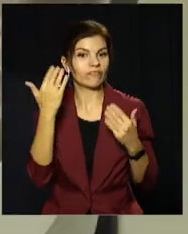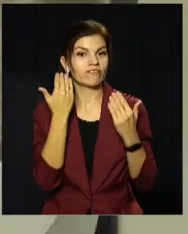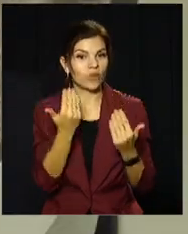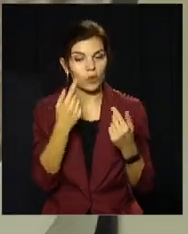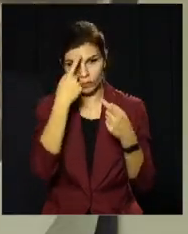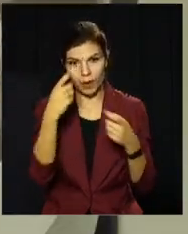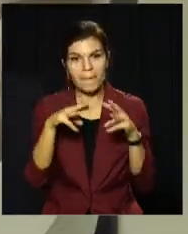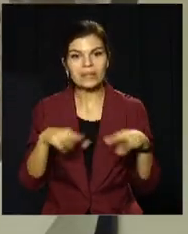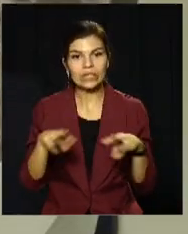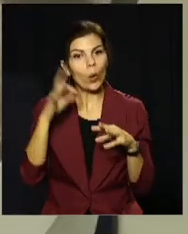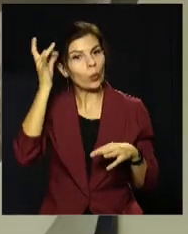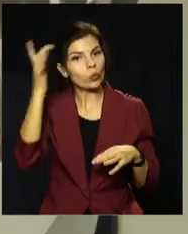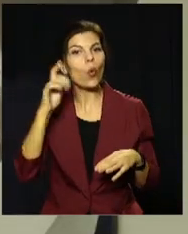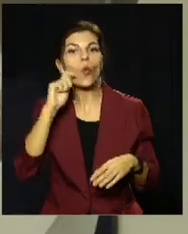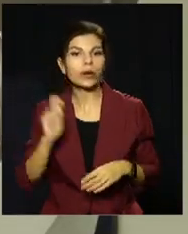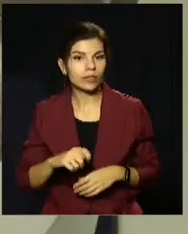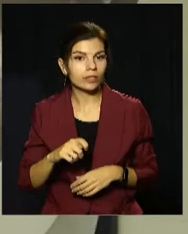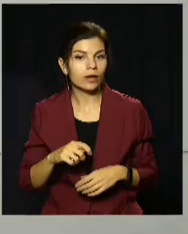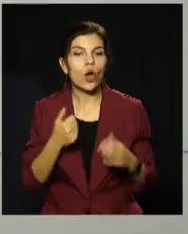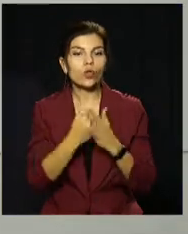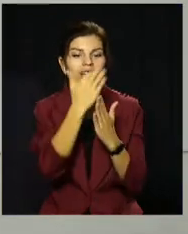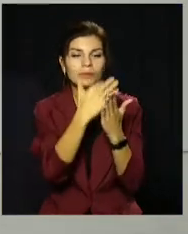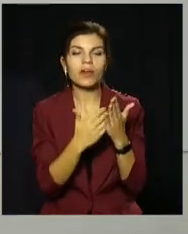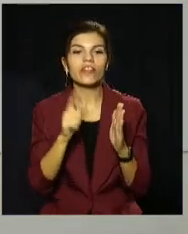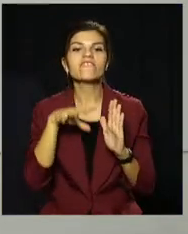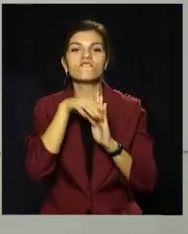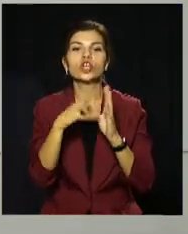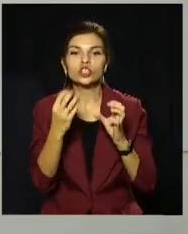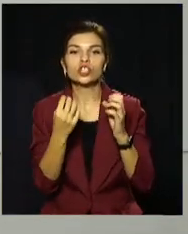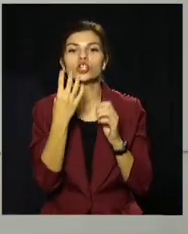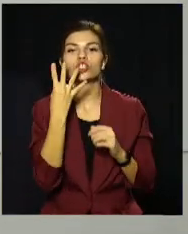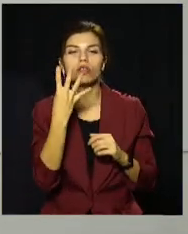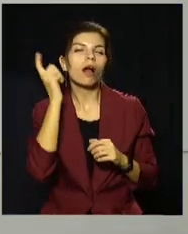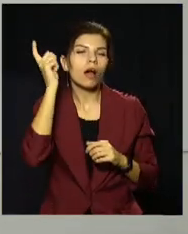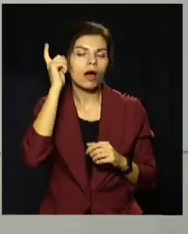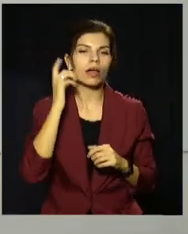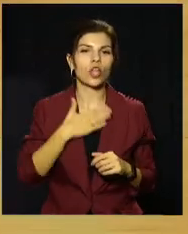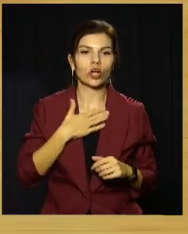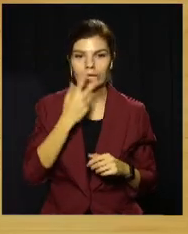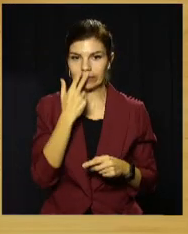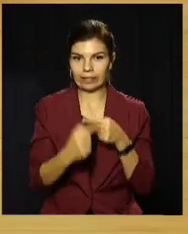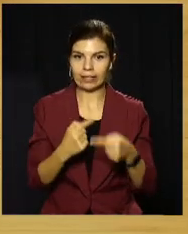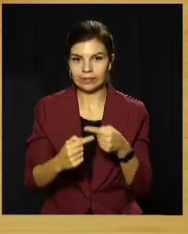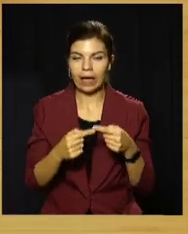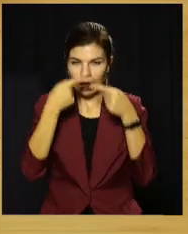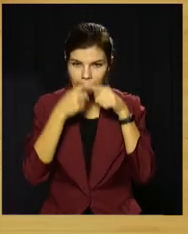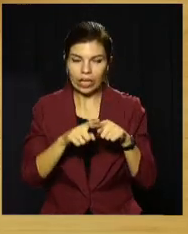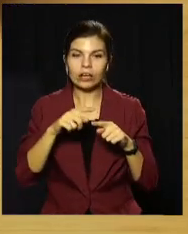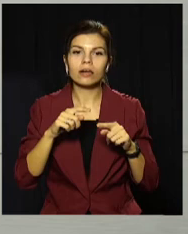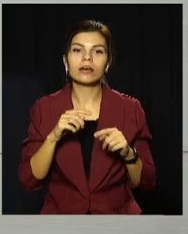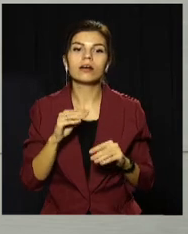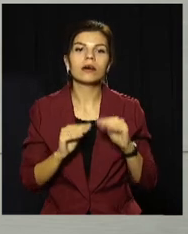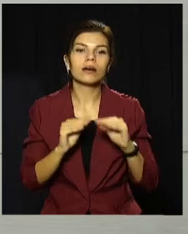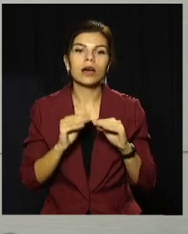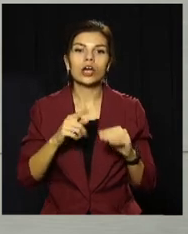Міністерстві культури України. До списку також увійдуть ще 4 стародавні традиції нашої країни. Технологія створення клембівської